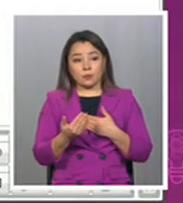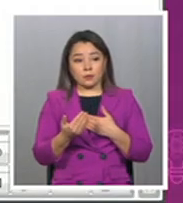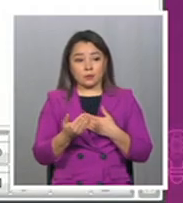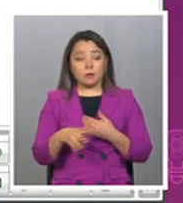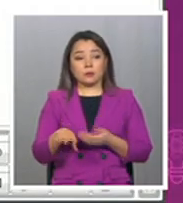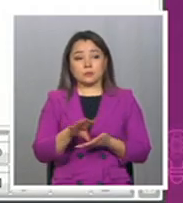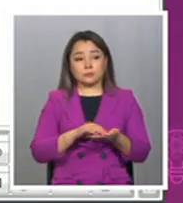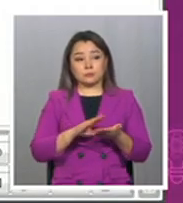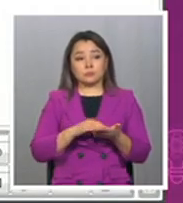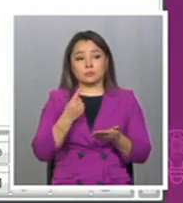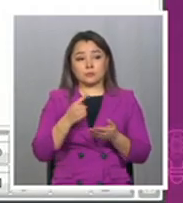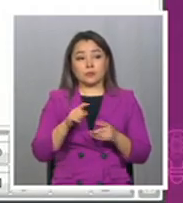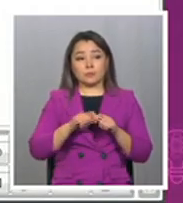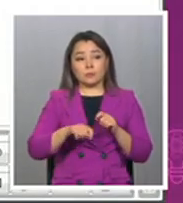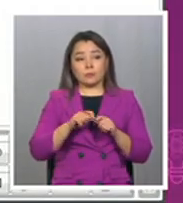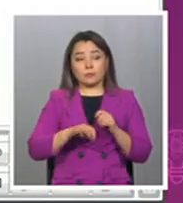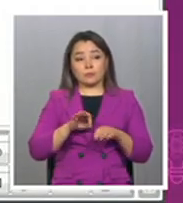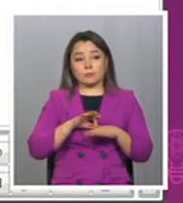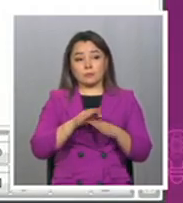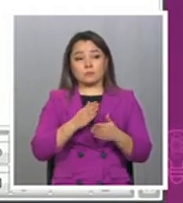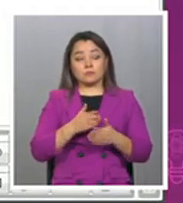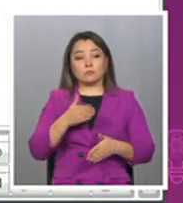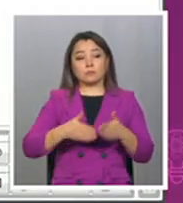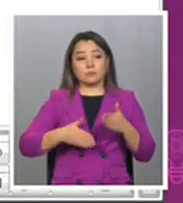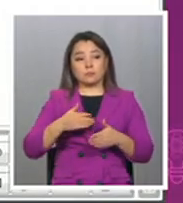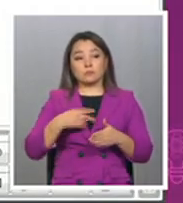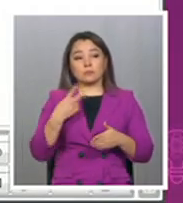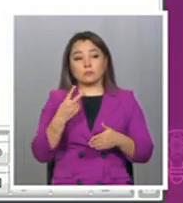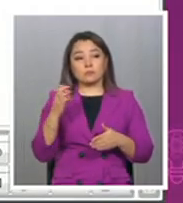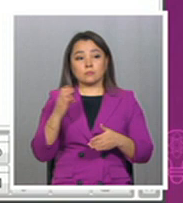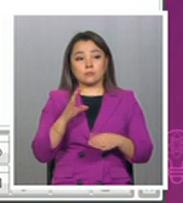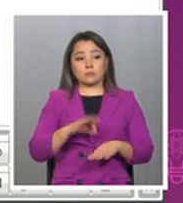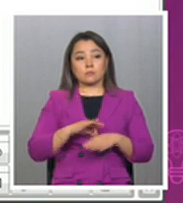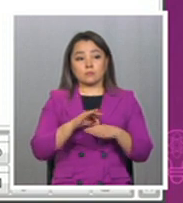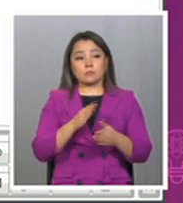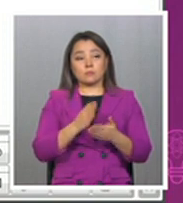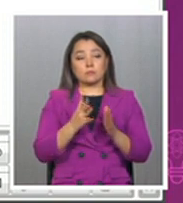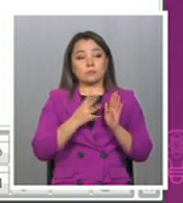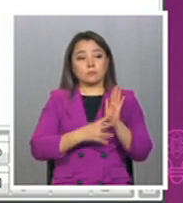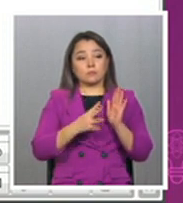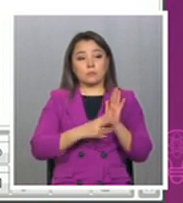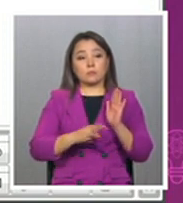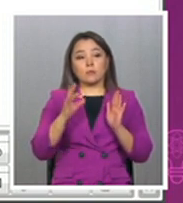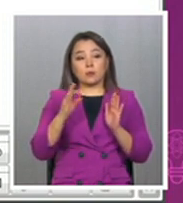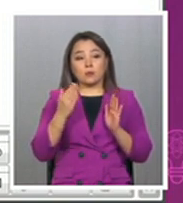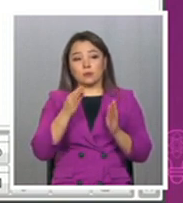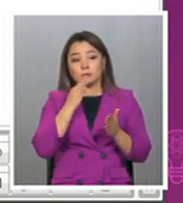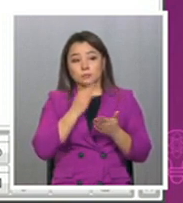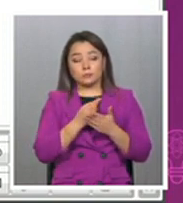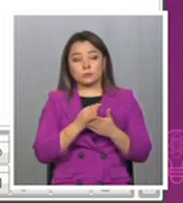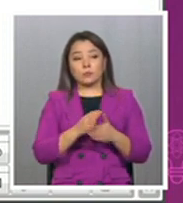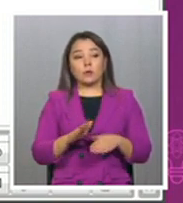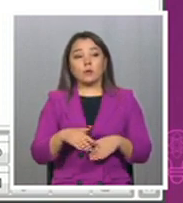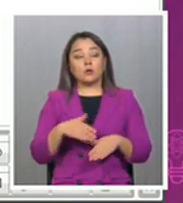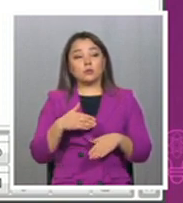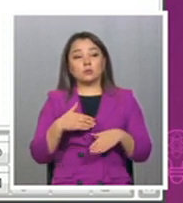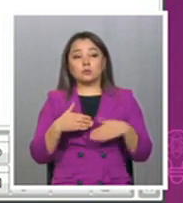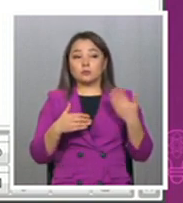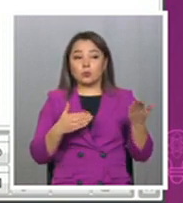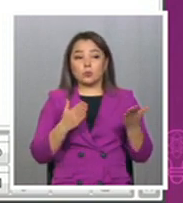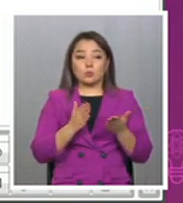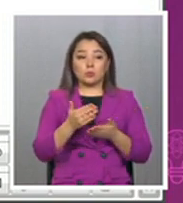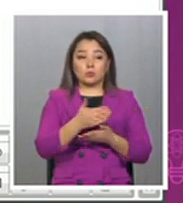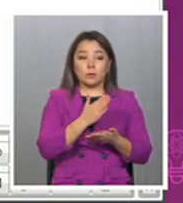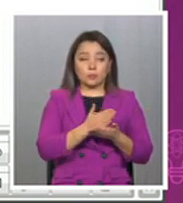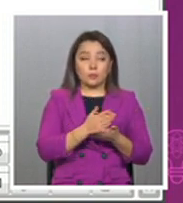қайтадан бір тексеріп өтейік. Бізде робот алға 2 секунд жылжиды, 90 градусқа сол жағына бұрылады, 1